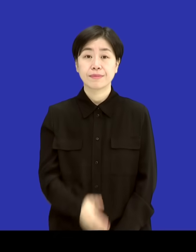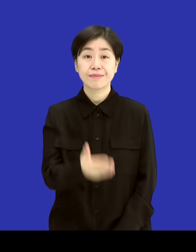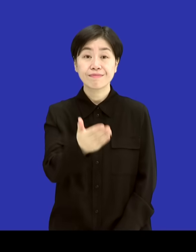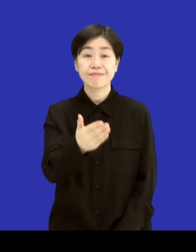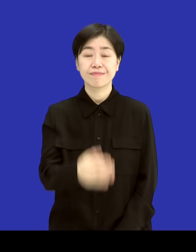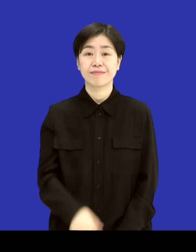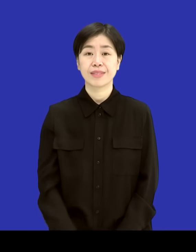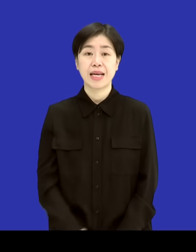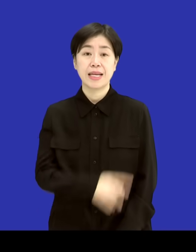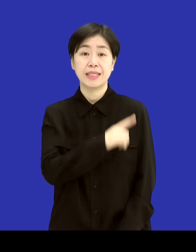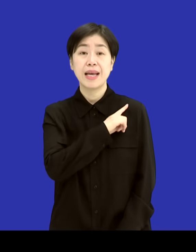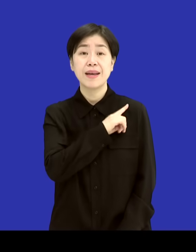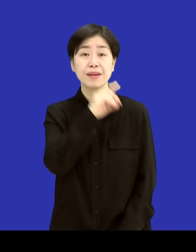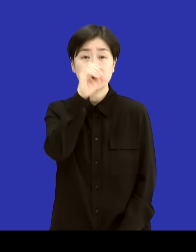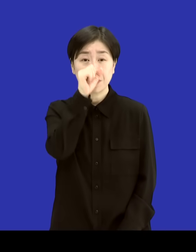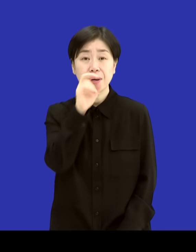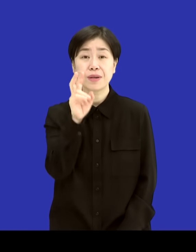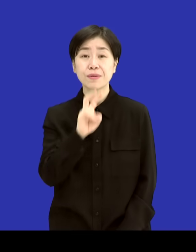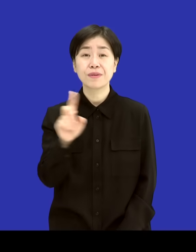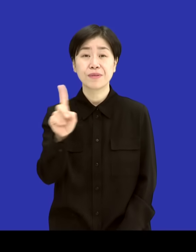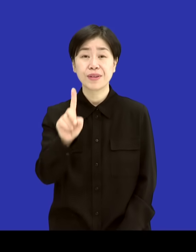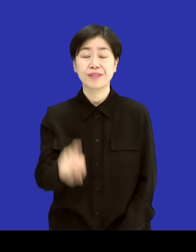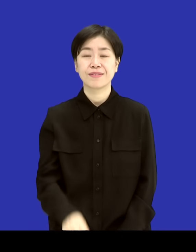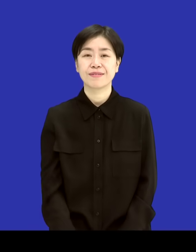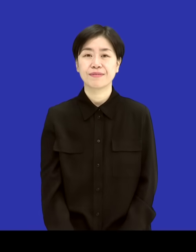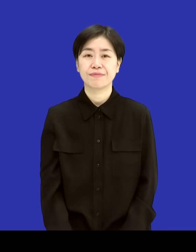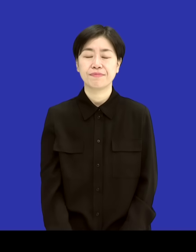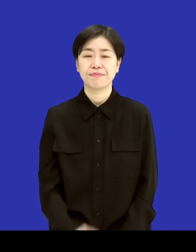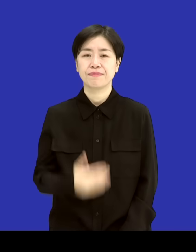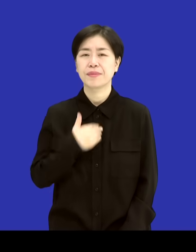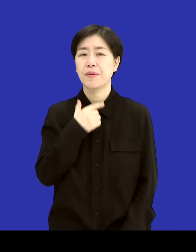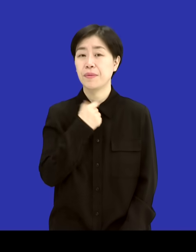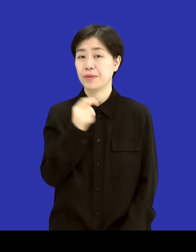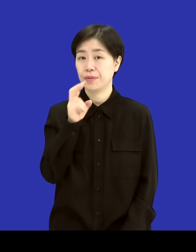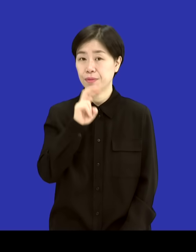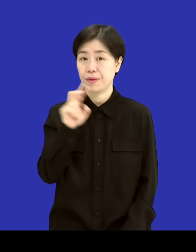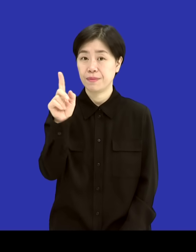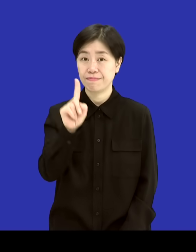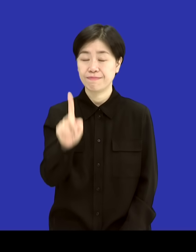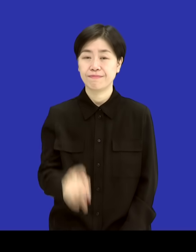어떤 찬양이 제일 부르고 싶던가요? 저는 그때 부르고 싶었던 찬양이